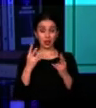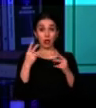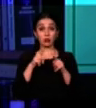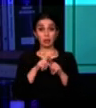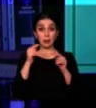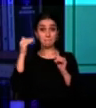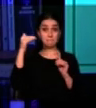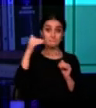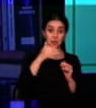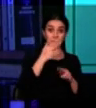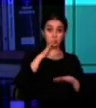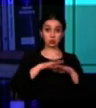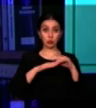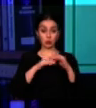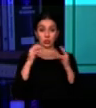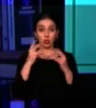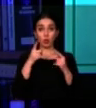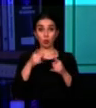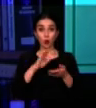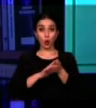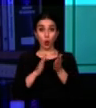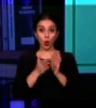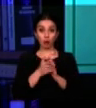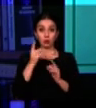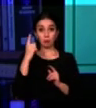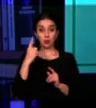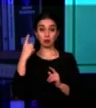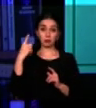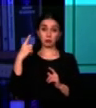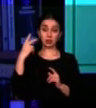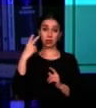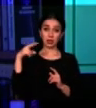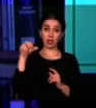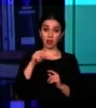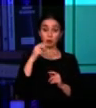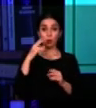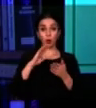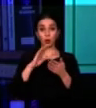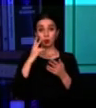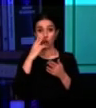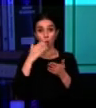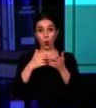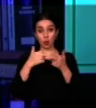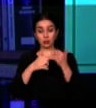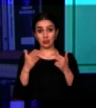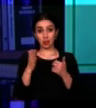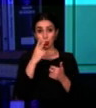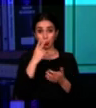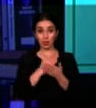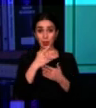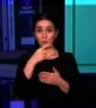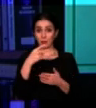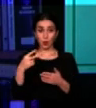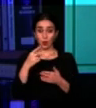яъни пастки соҳа керак. Бу ҳолат 1 билан 2,5 орасида кўринияпти. Лекин қаранг, баробар